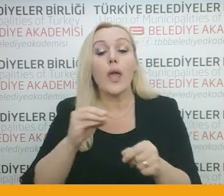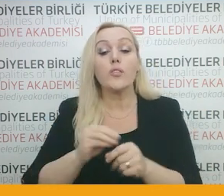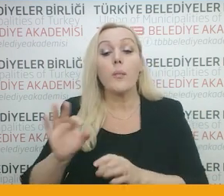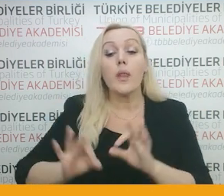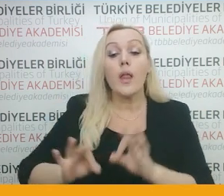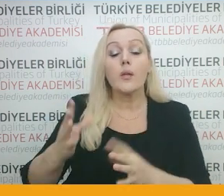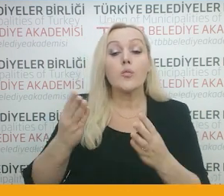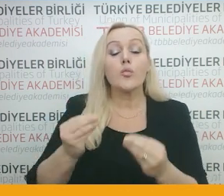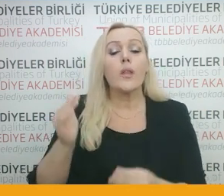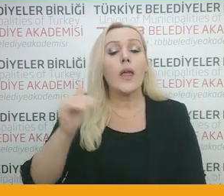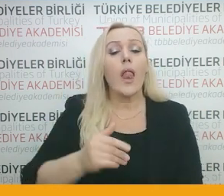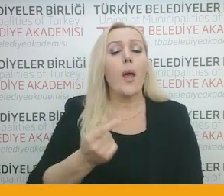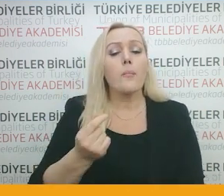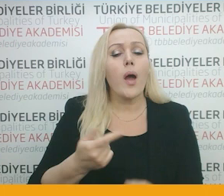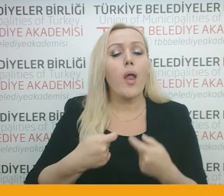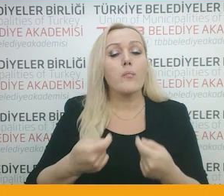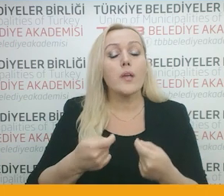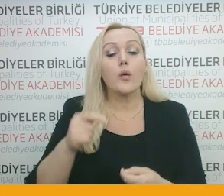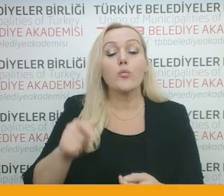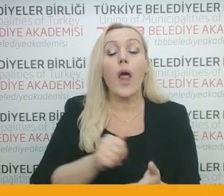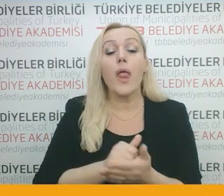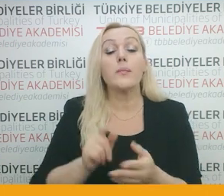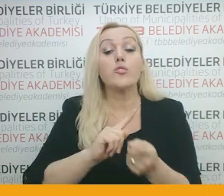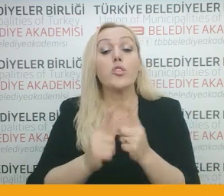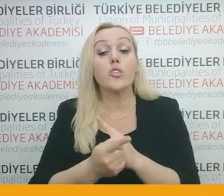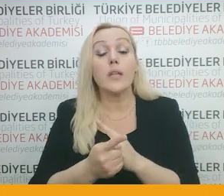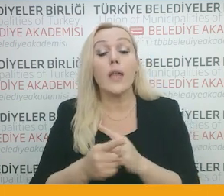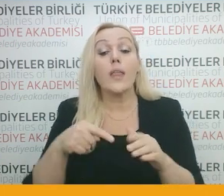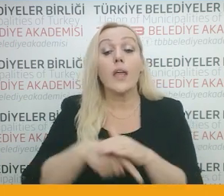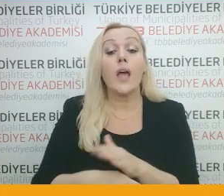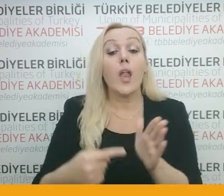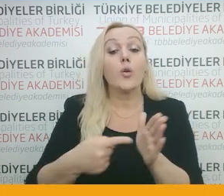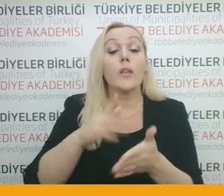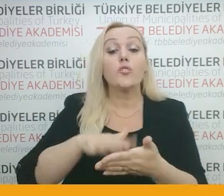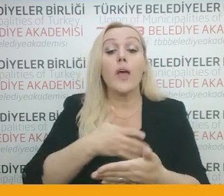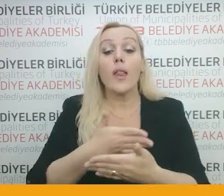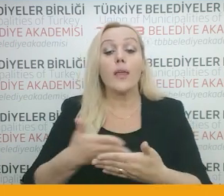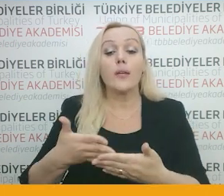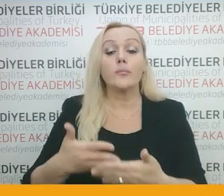tasarladığı gelir ve giderlerini tür ve ayrıntılarıyla gösteren çizelge.